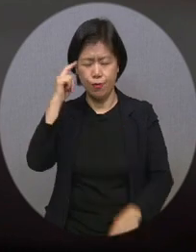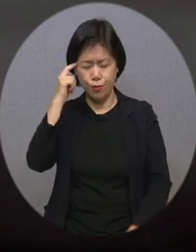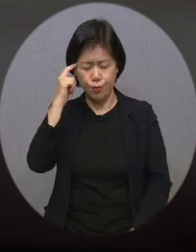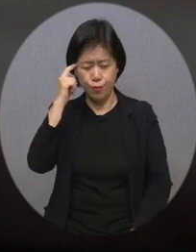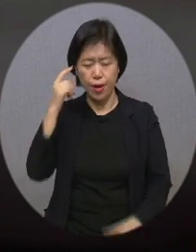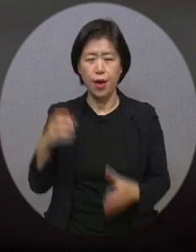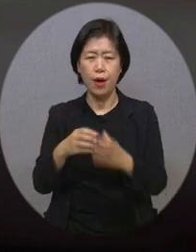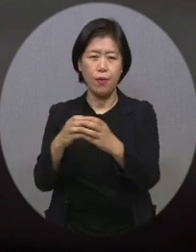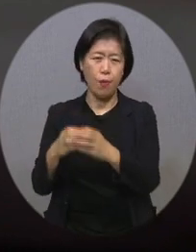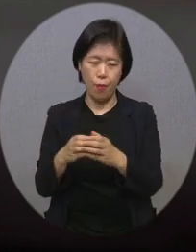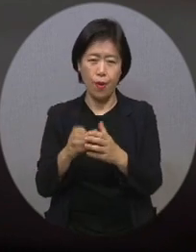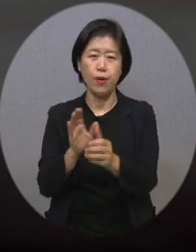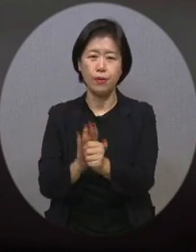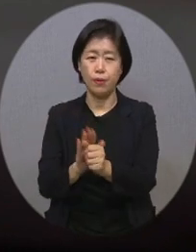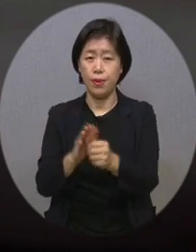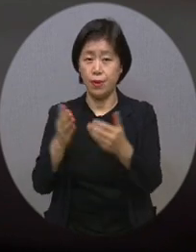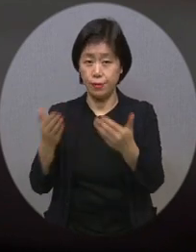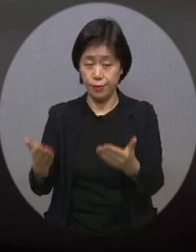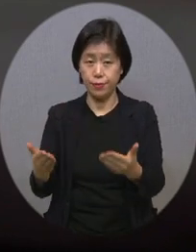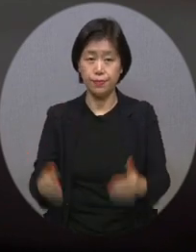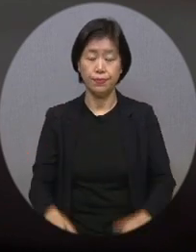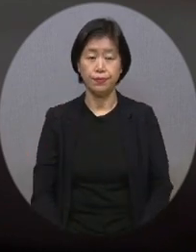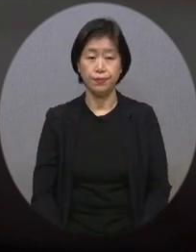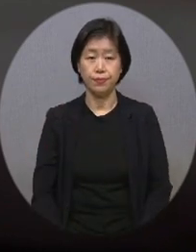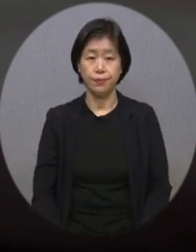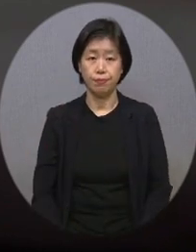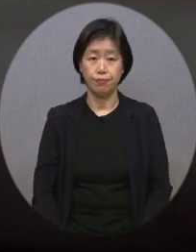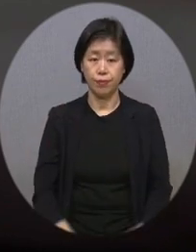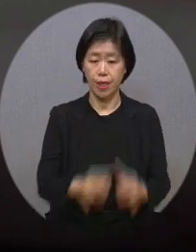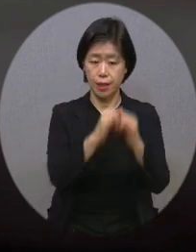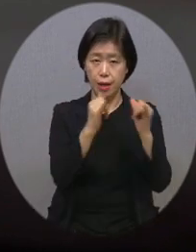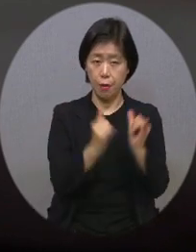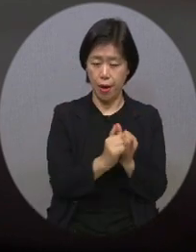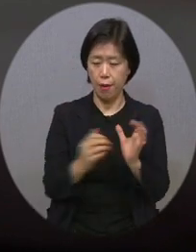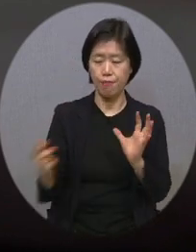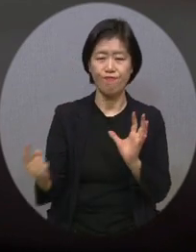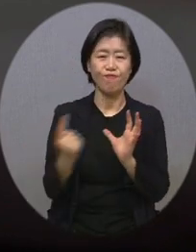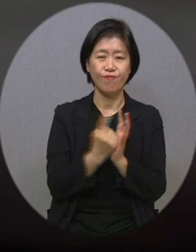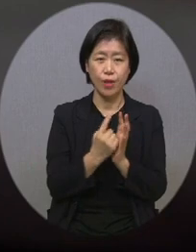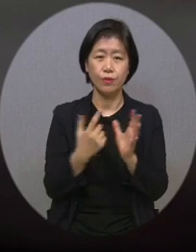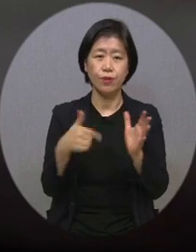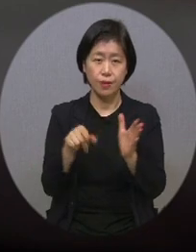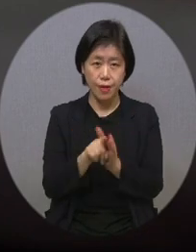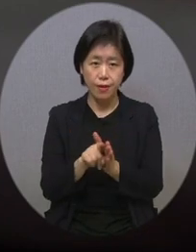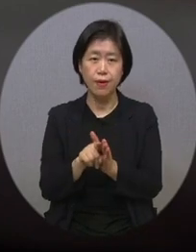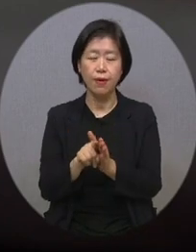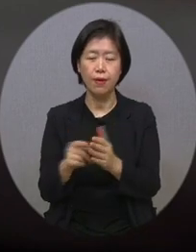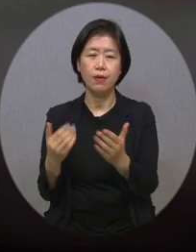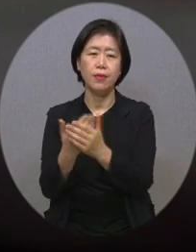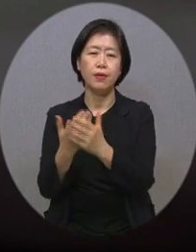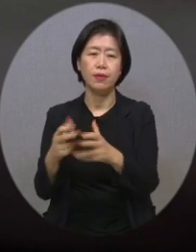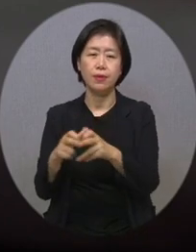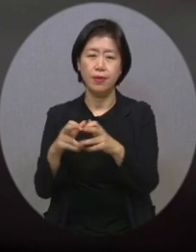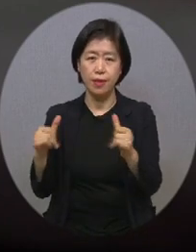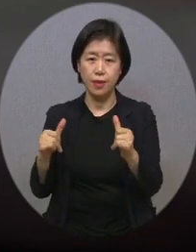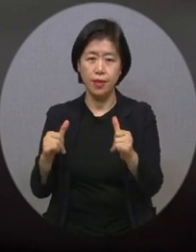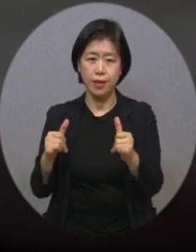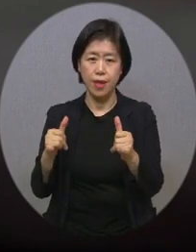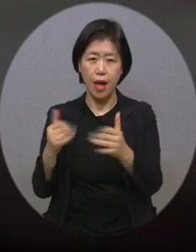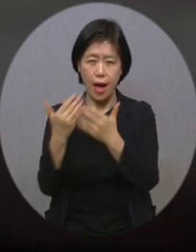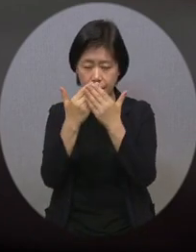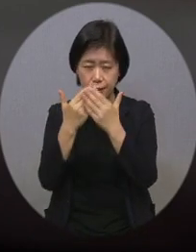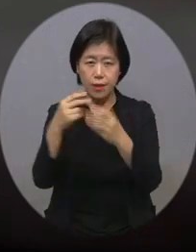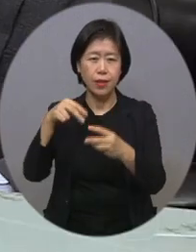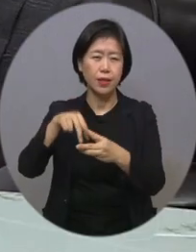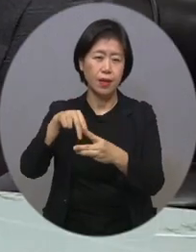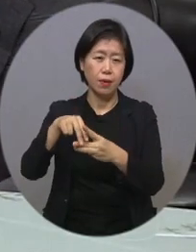생활을 하면서 우리 사회에 적응할 수 있도록 우리 발달장애인 학습센터도 만들고 해서 지원을 하고